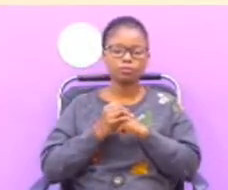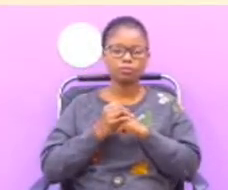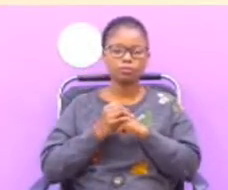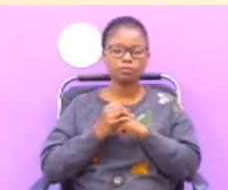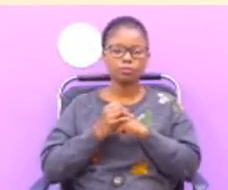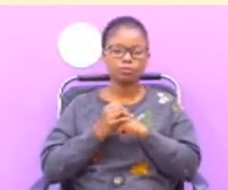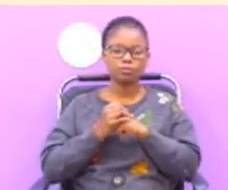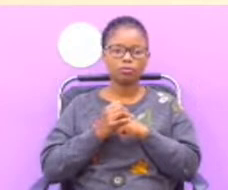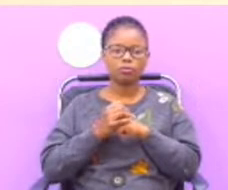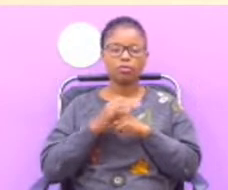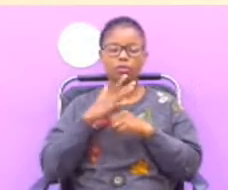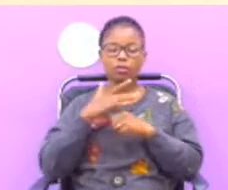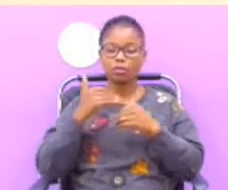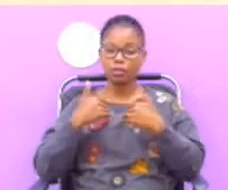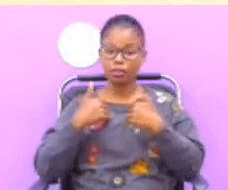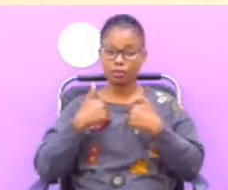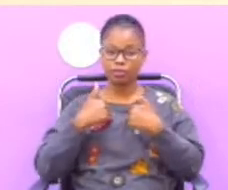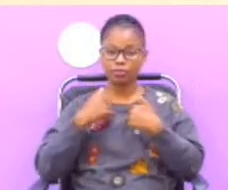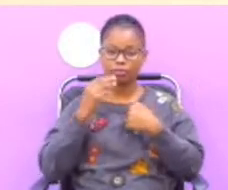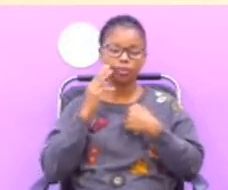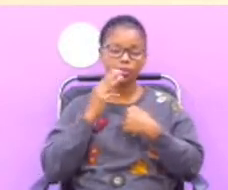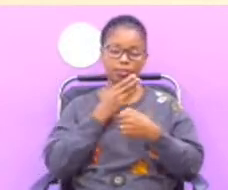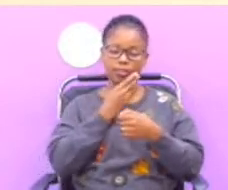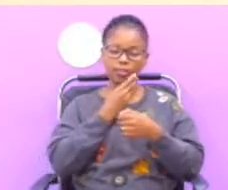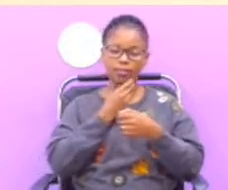Gai ni aritha.